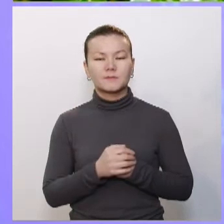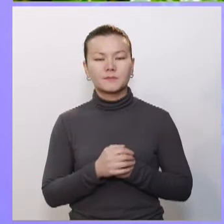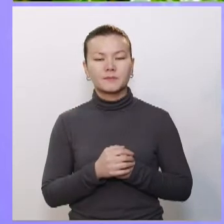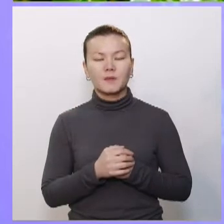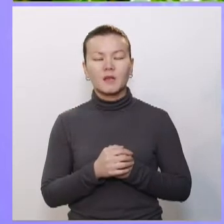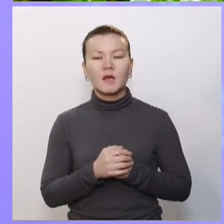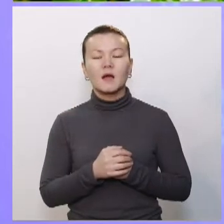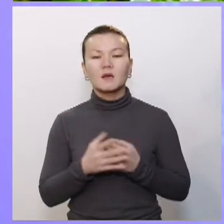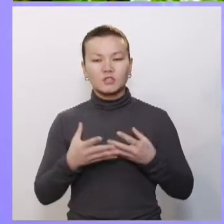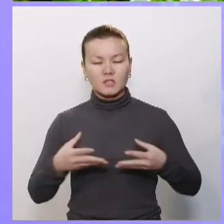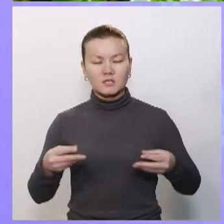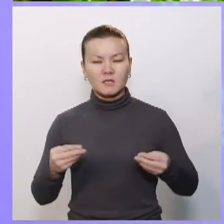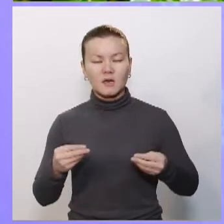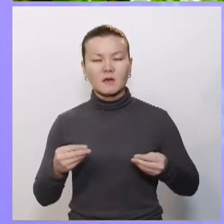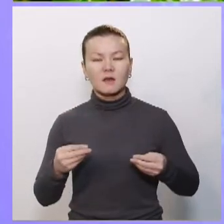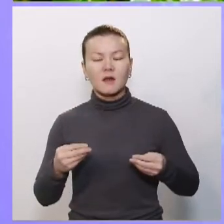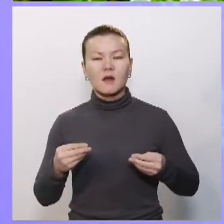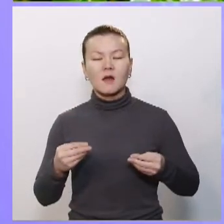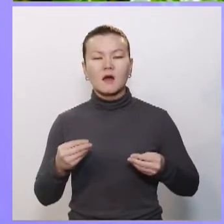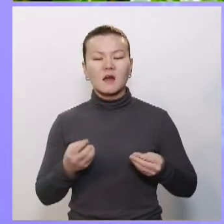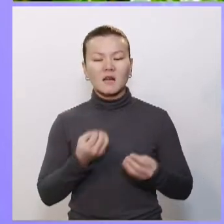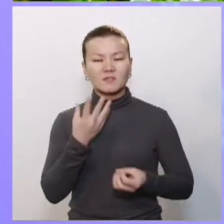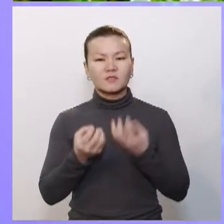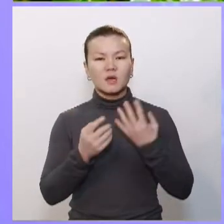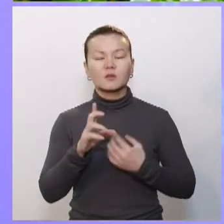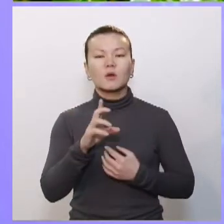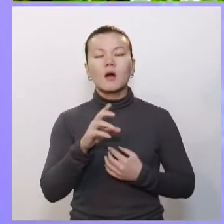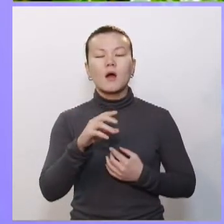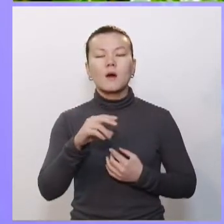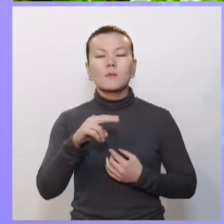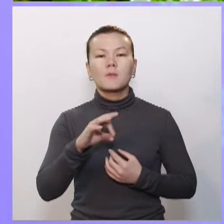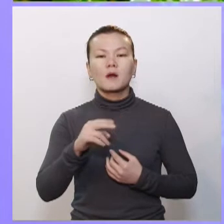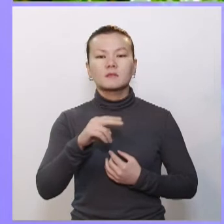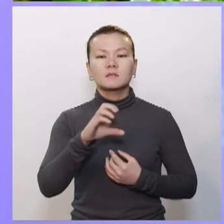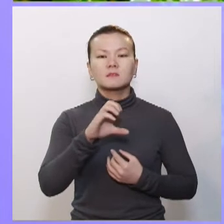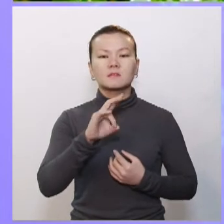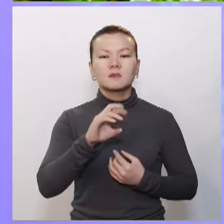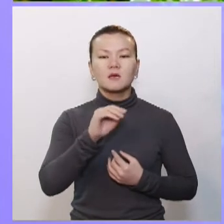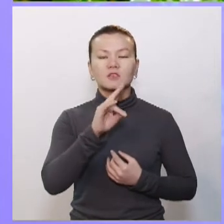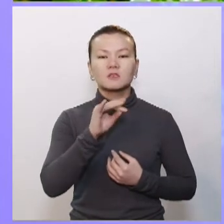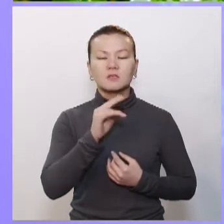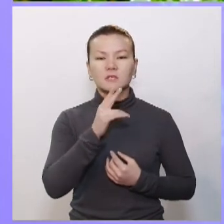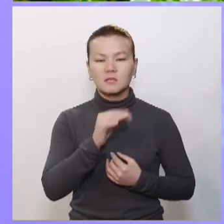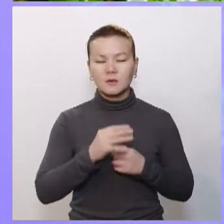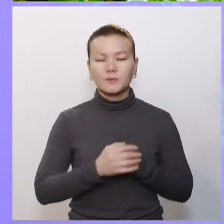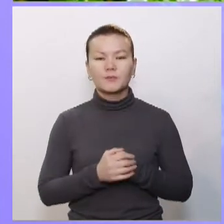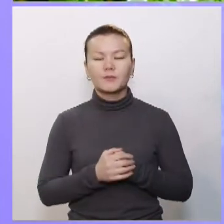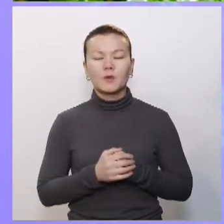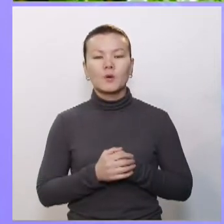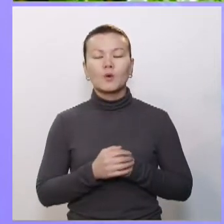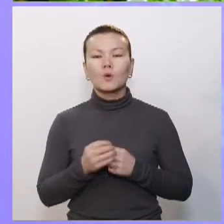Жазында бай чечекей гүл ачат. гүлдөй